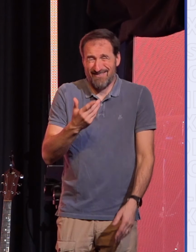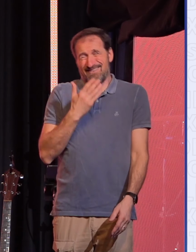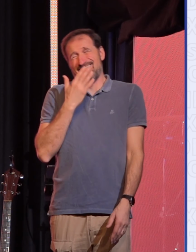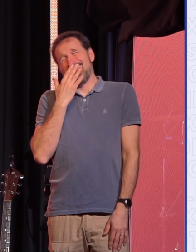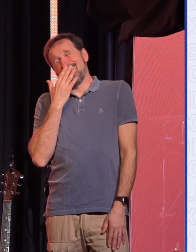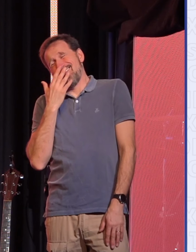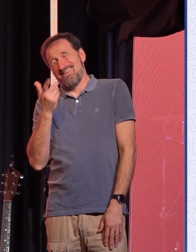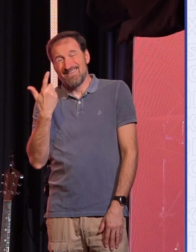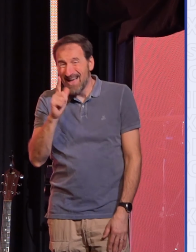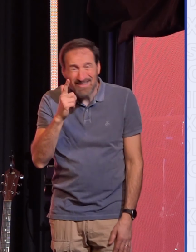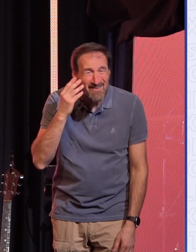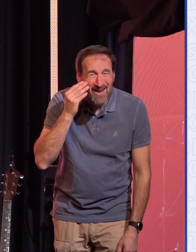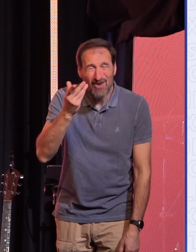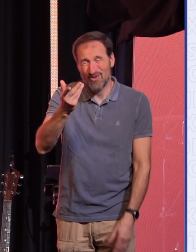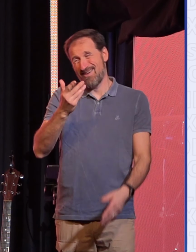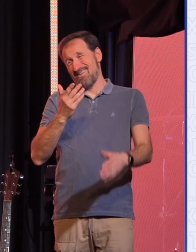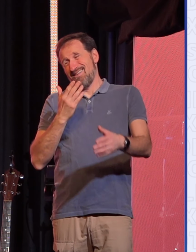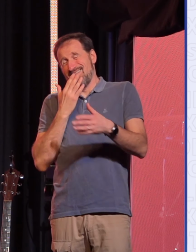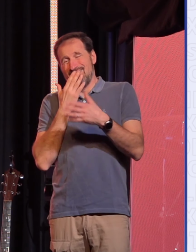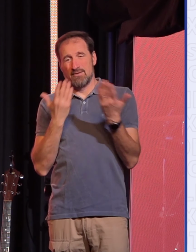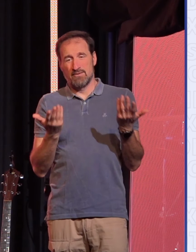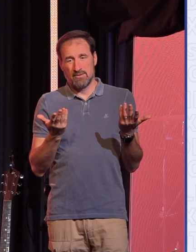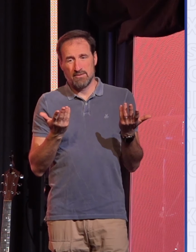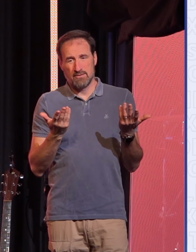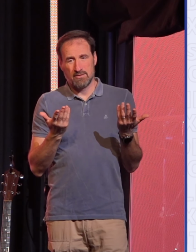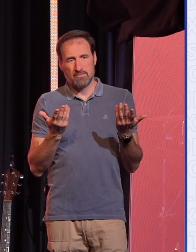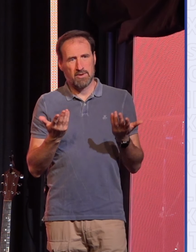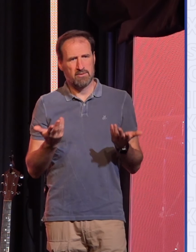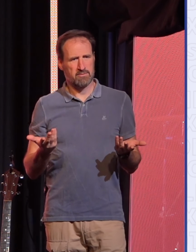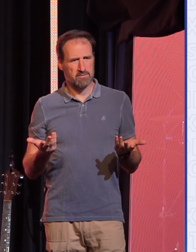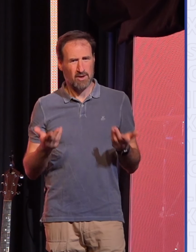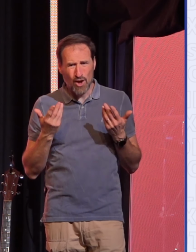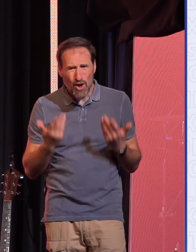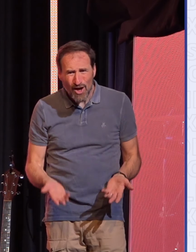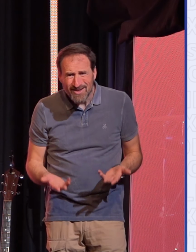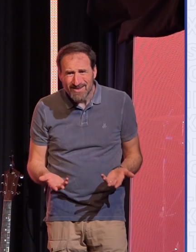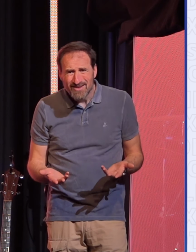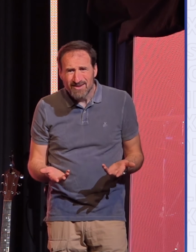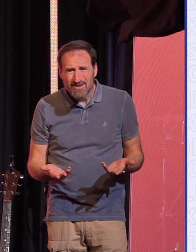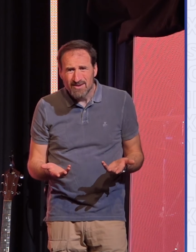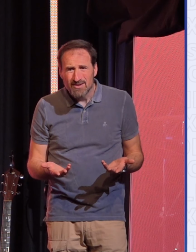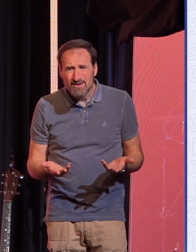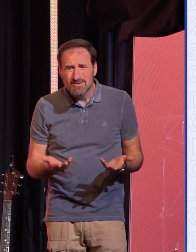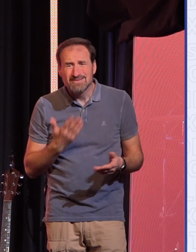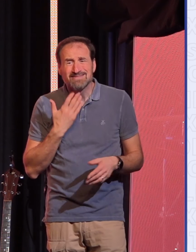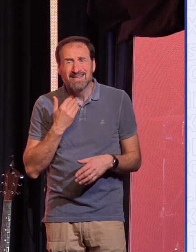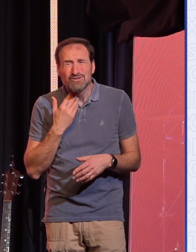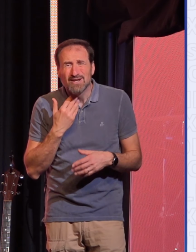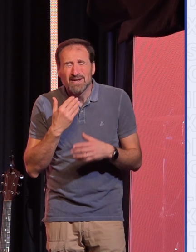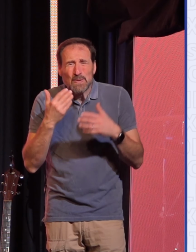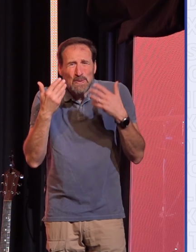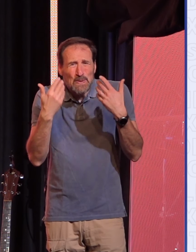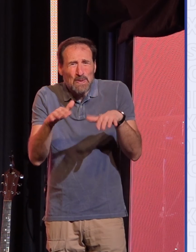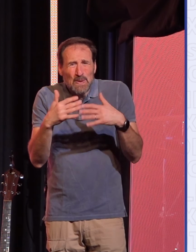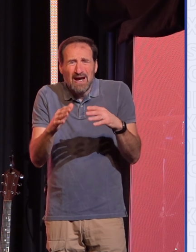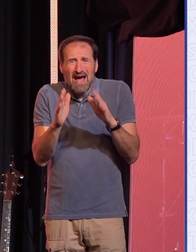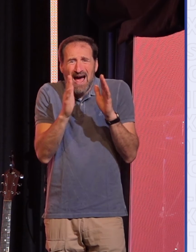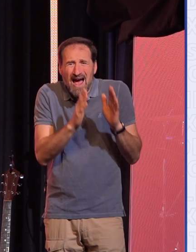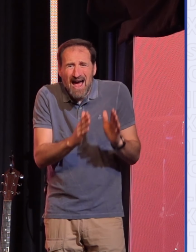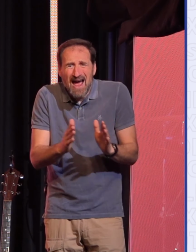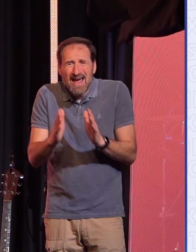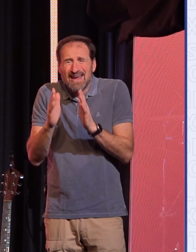Und ich mir denke: Leute, gerade Sexualität ist das Beste und das Heiligste, was es eigentlich in der Beziehung gibt. Das